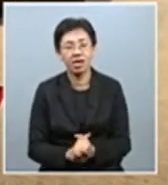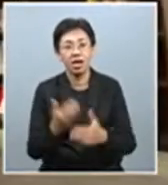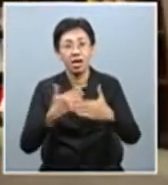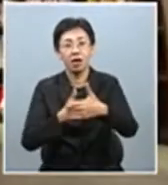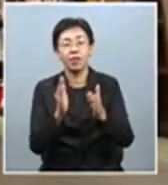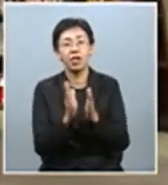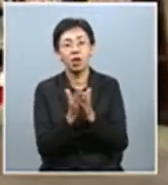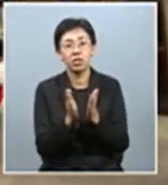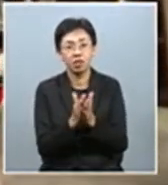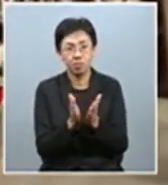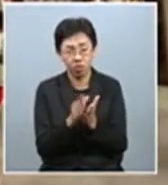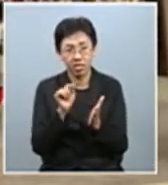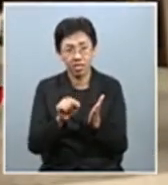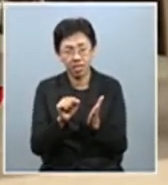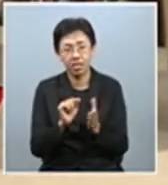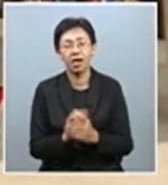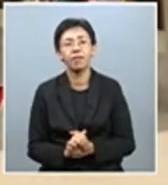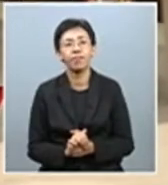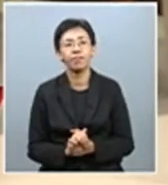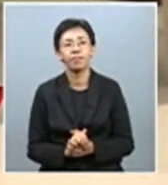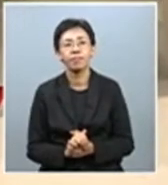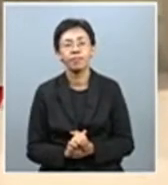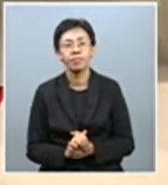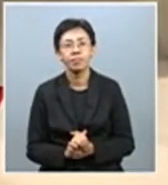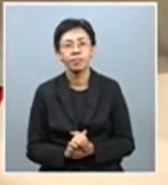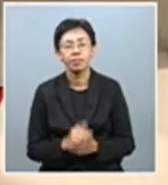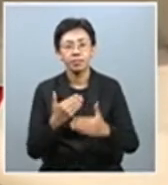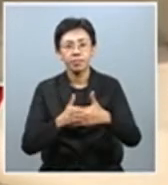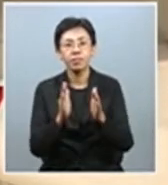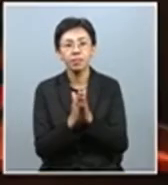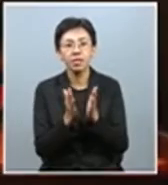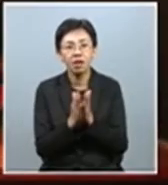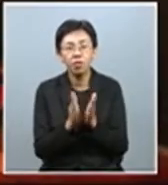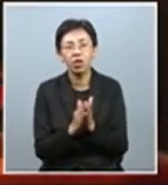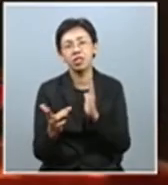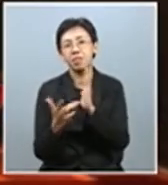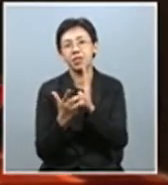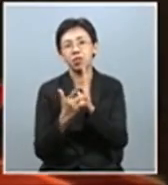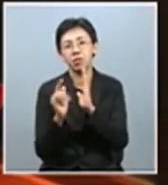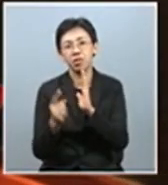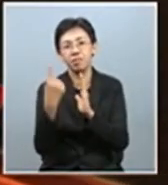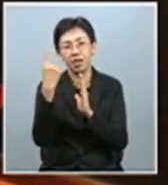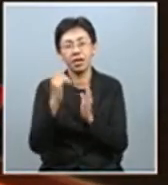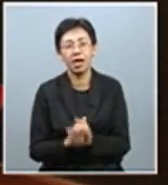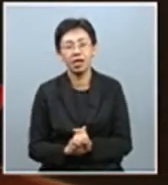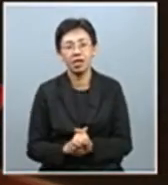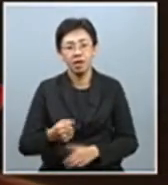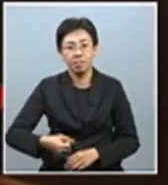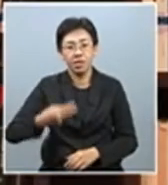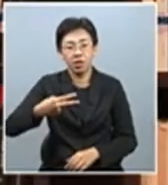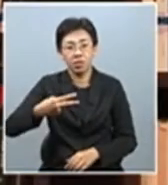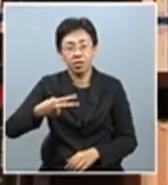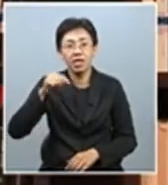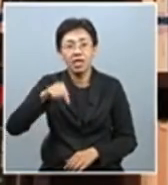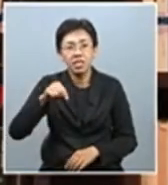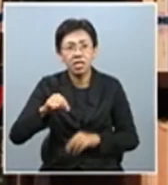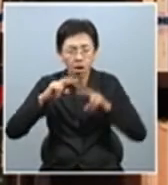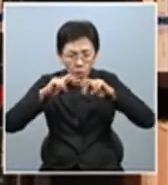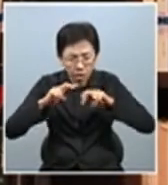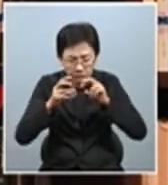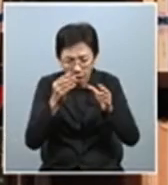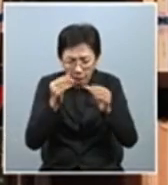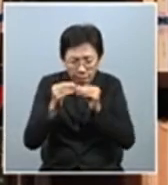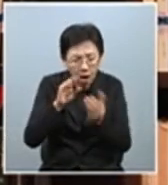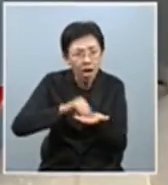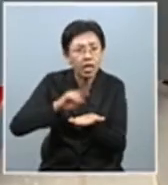ยภายใต้แนวคิด Knowledge Center และ Digital Library ภายใต้พื้นที่2ชั้นจะเป็นแหล่งค้นคว้าวิจัยและคลังข้อมู